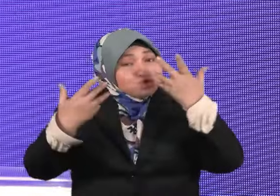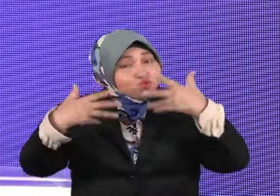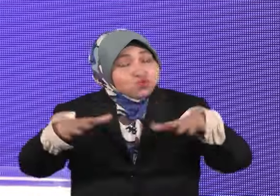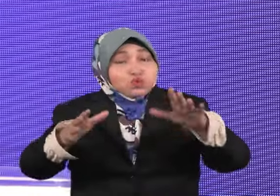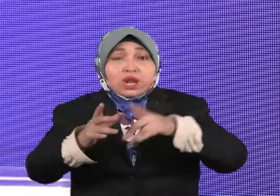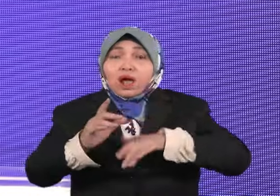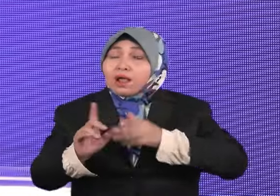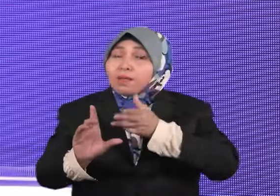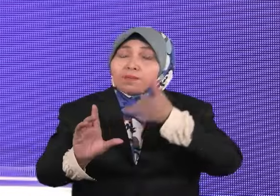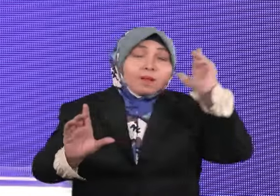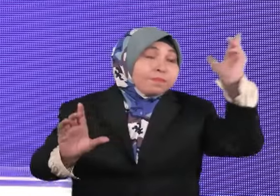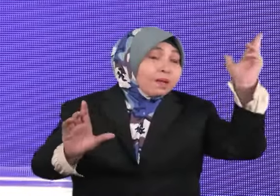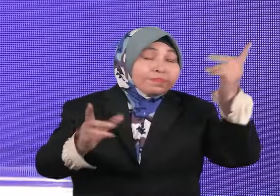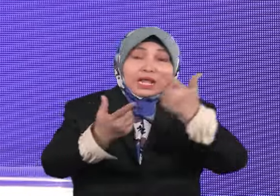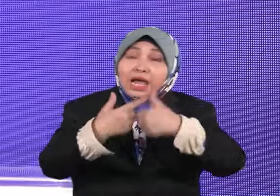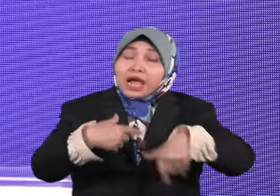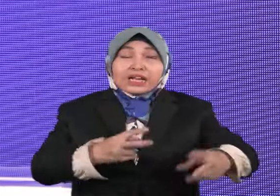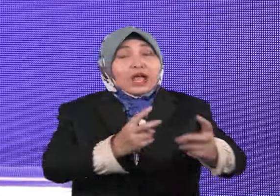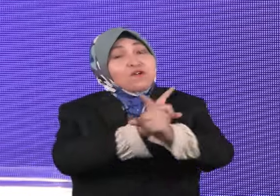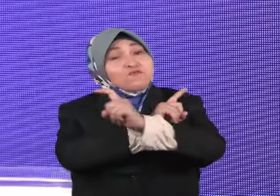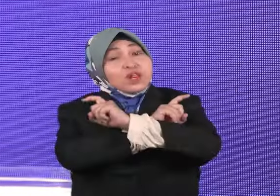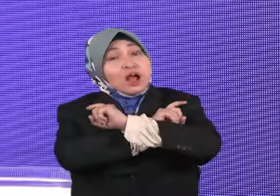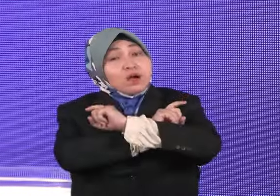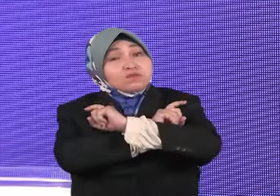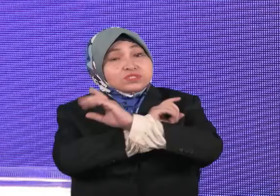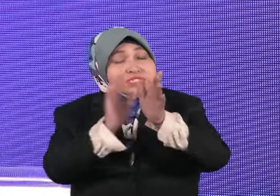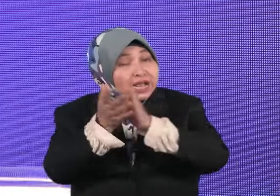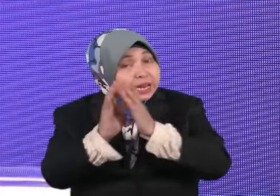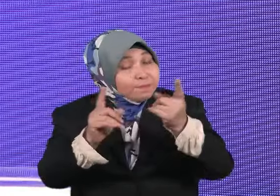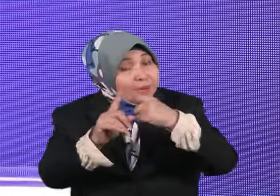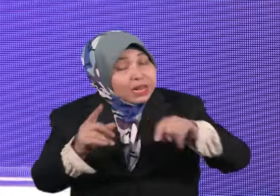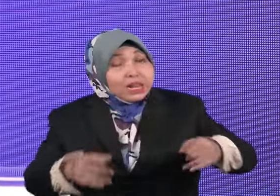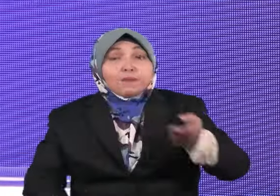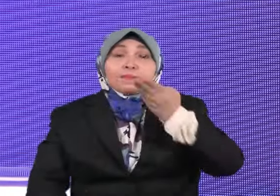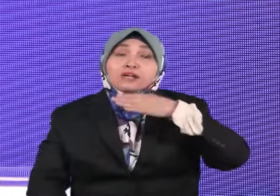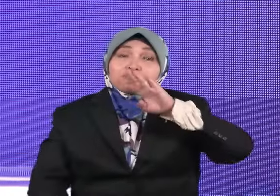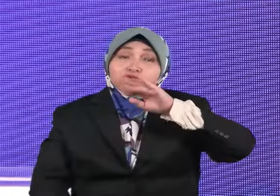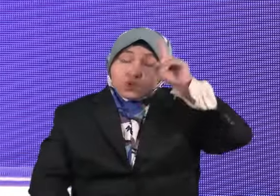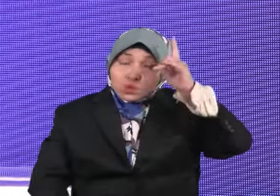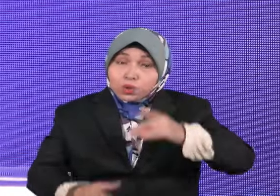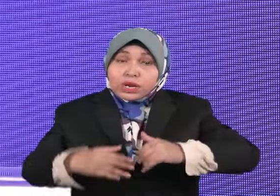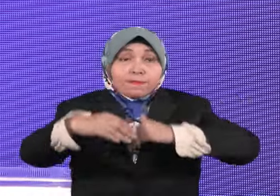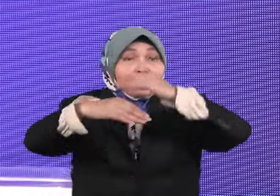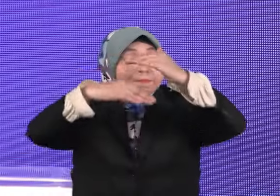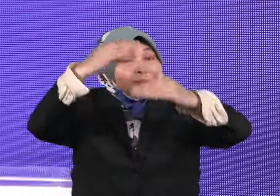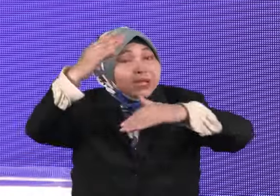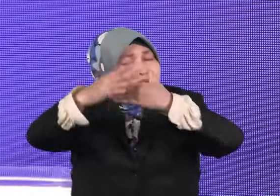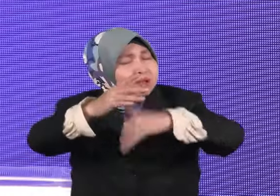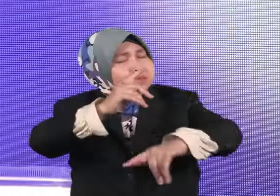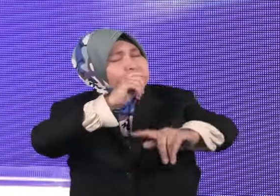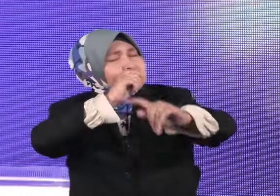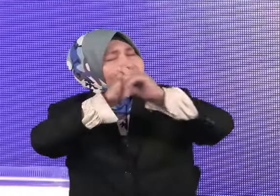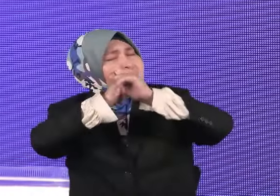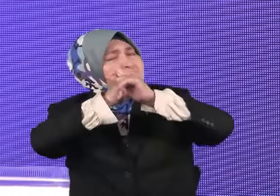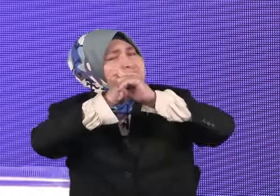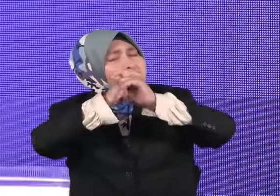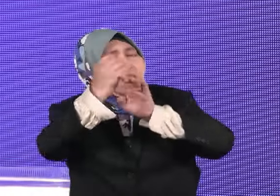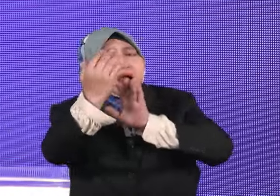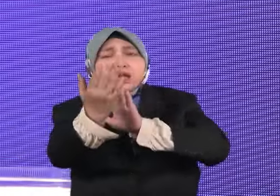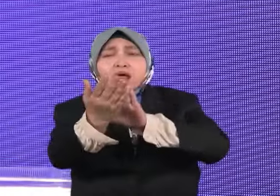lari daripada cengkaman Fir'aun. Jadi bila mereka bersyukur, ia membina daya tahan sabar mereka menghadapi